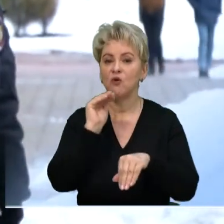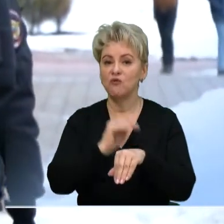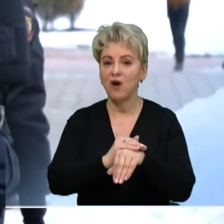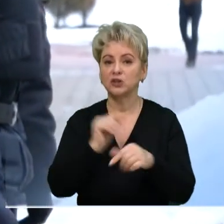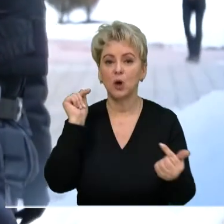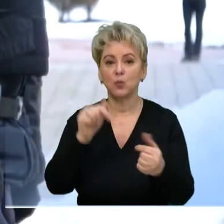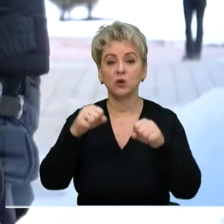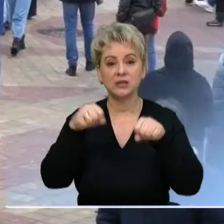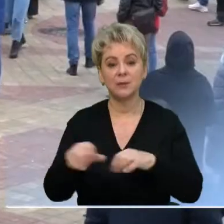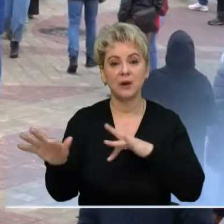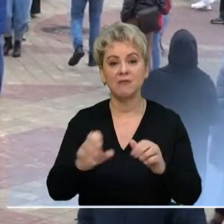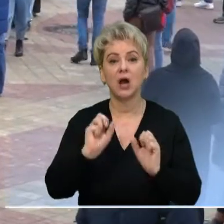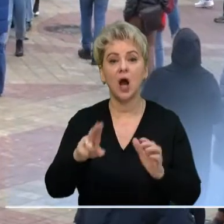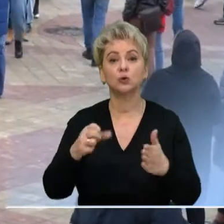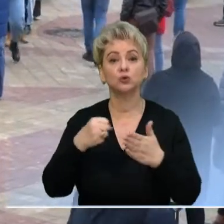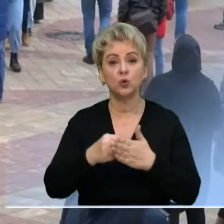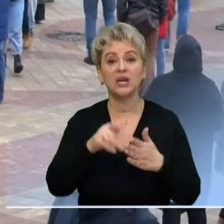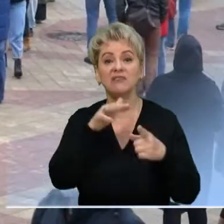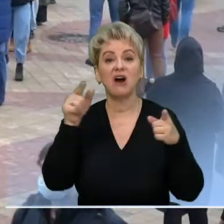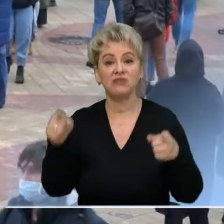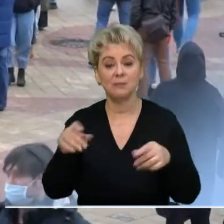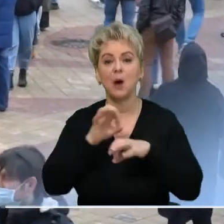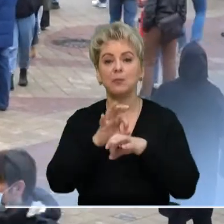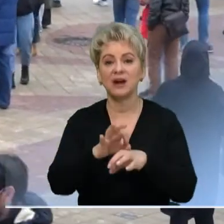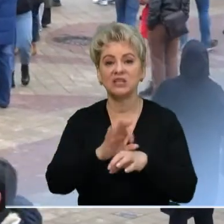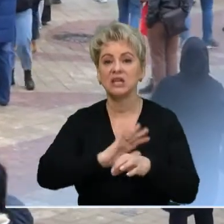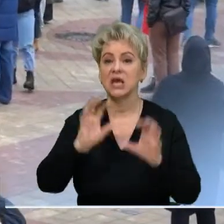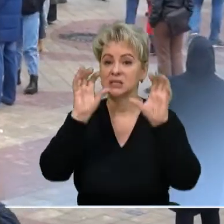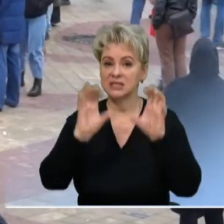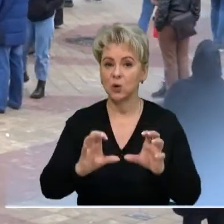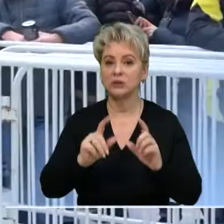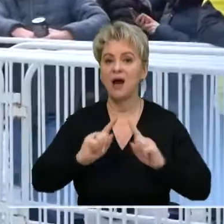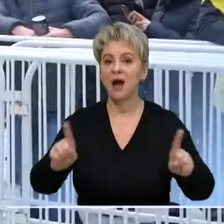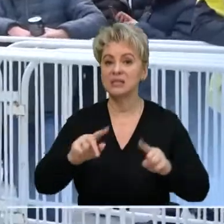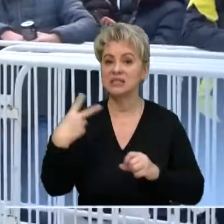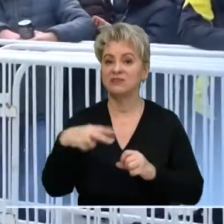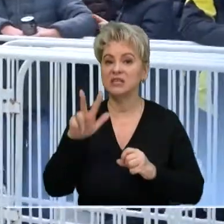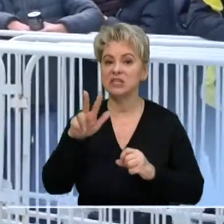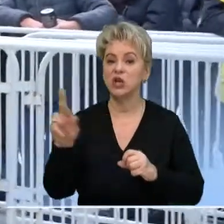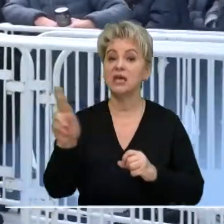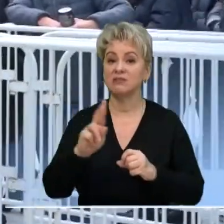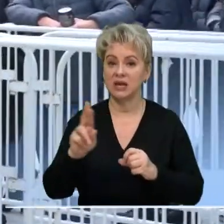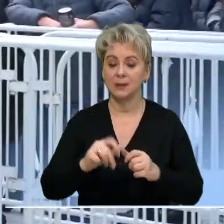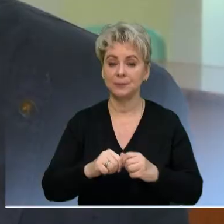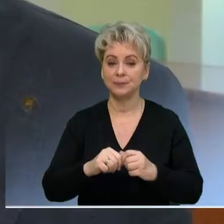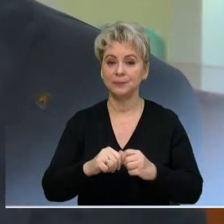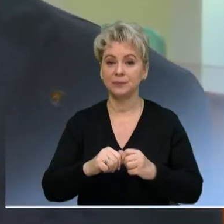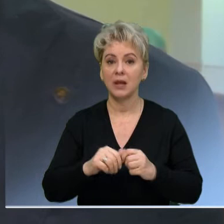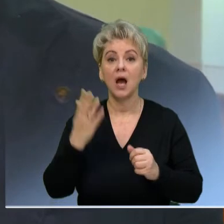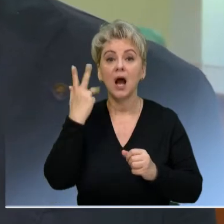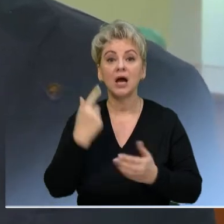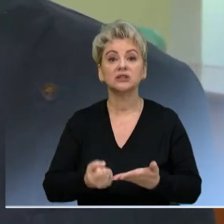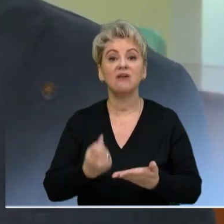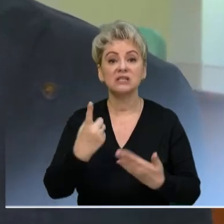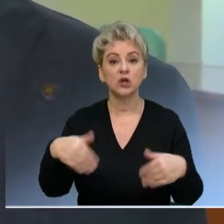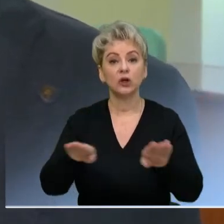фактам противоправных действий как до, так и во время проведения несанкционированных акций 23 января. Но когда